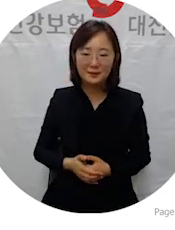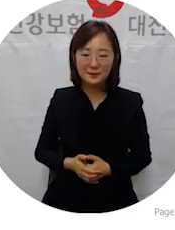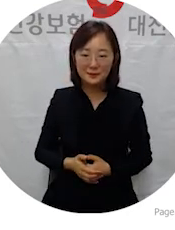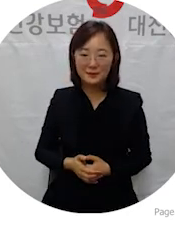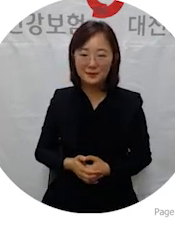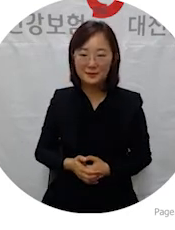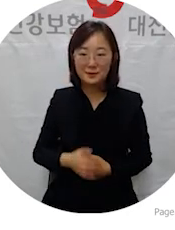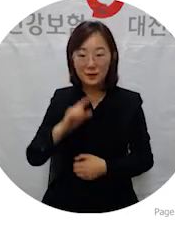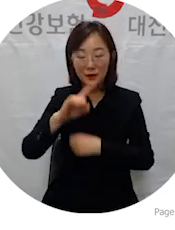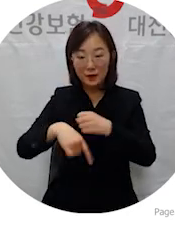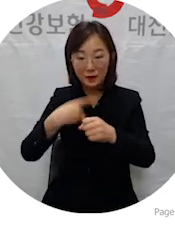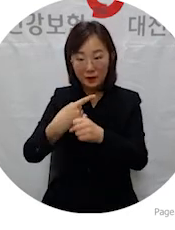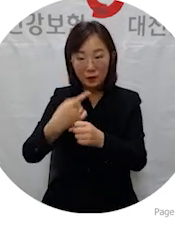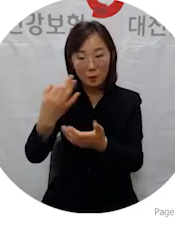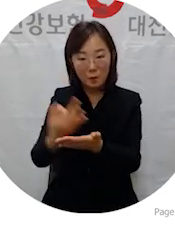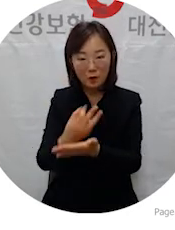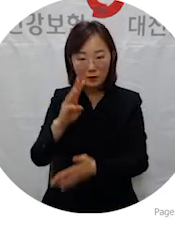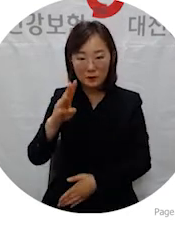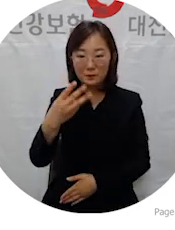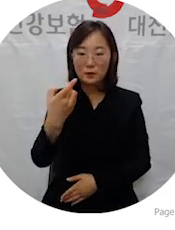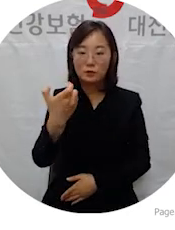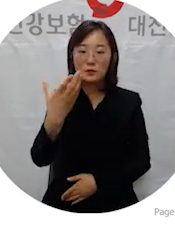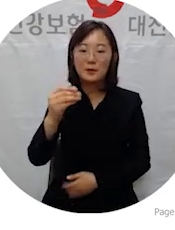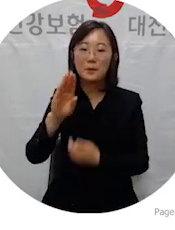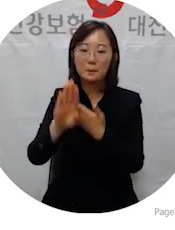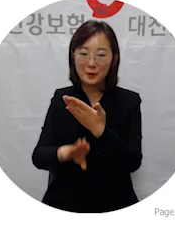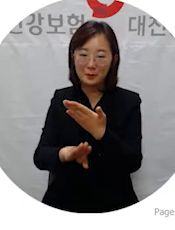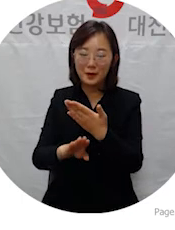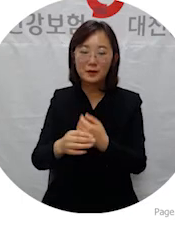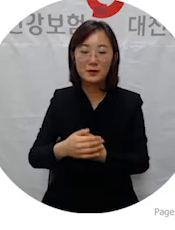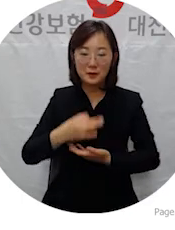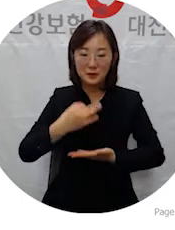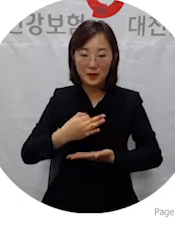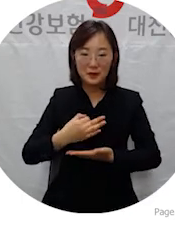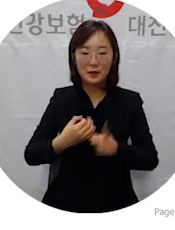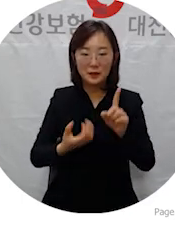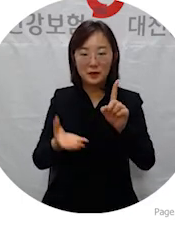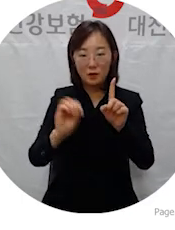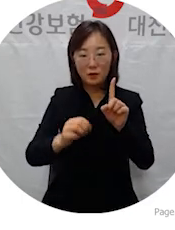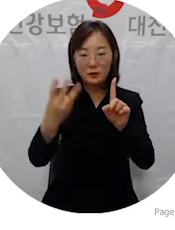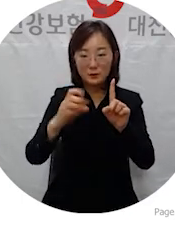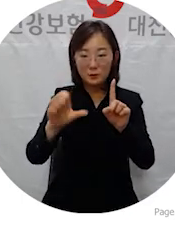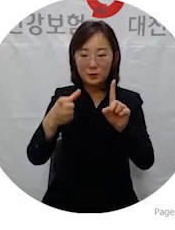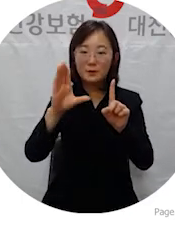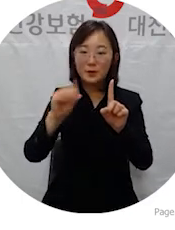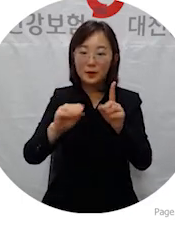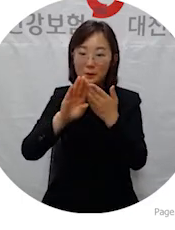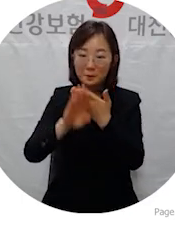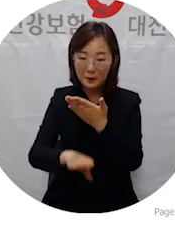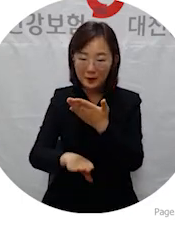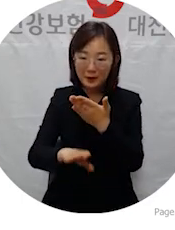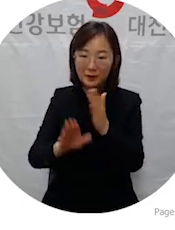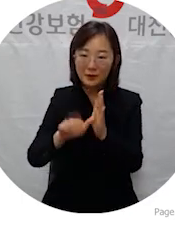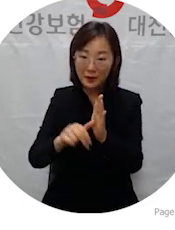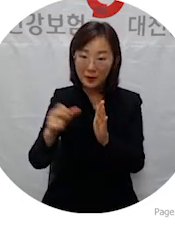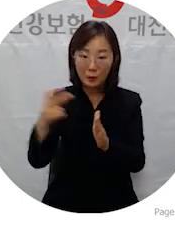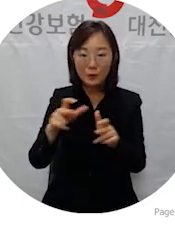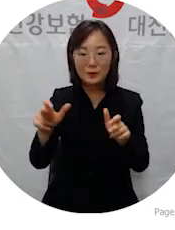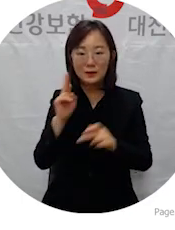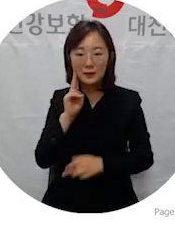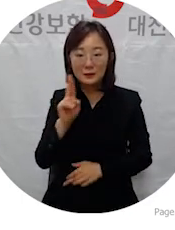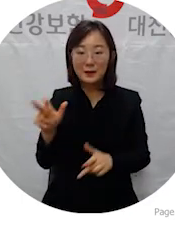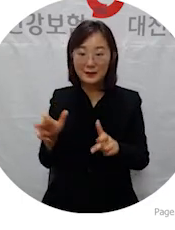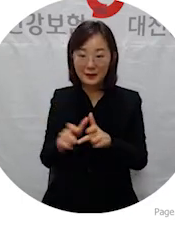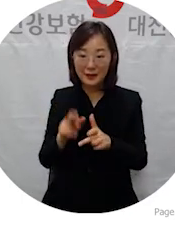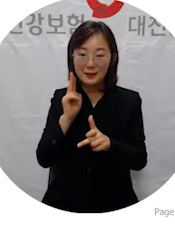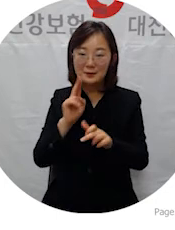있어서도 연소득 금액 360만 원 이하, 재산과표 1억 3,500만 원 이하인 경우, 심한